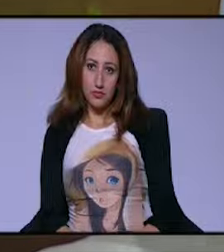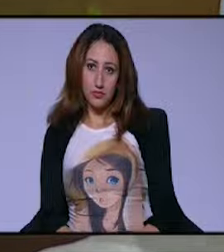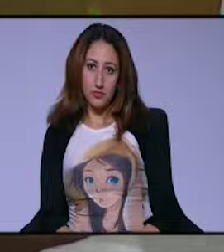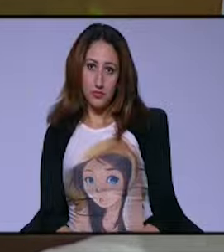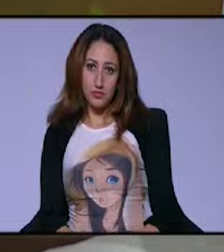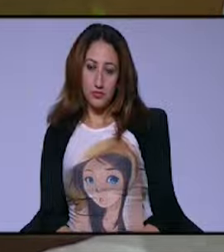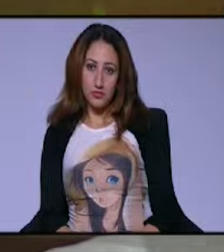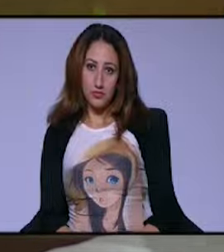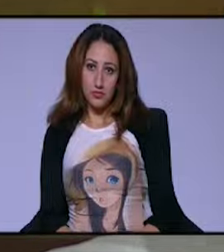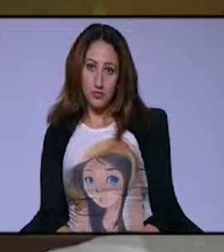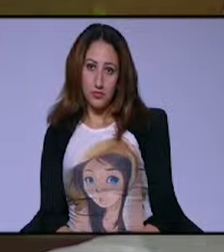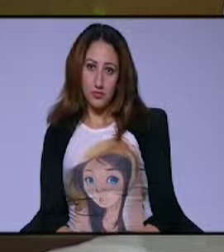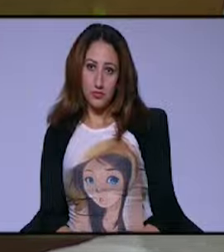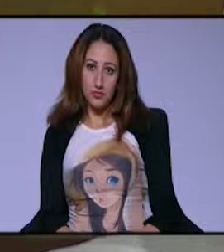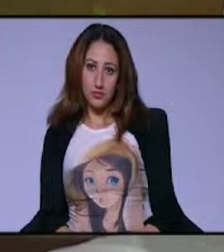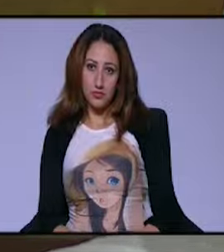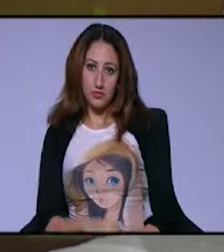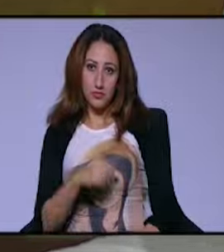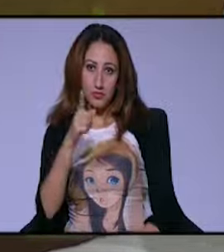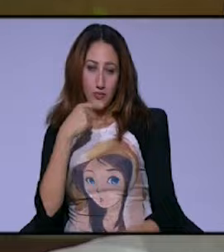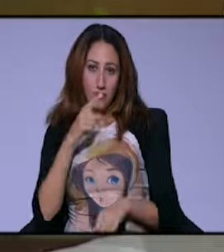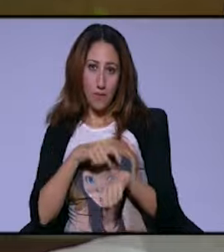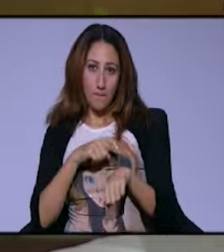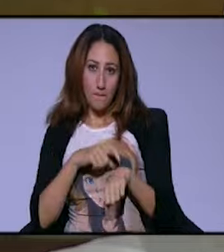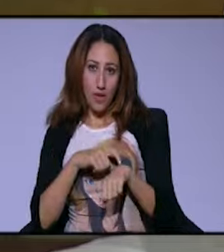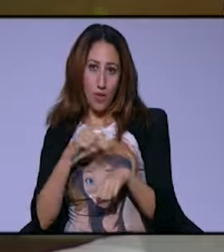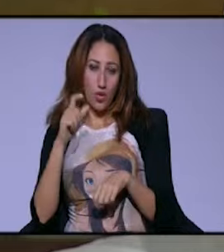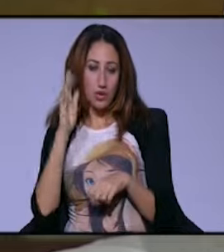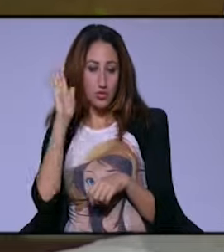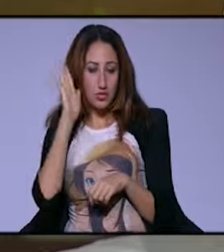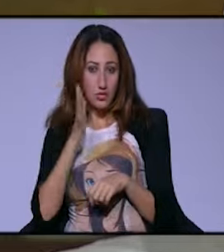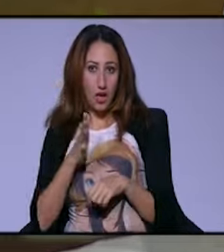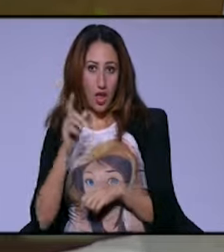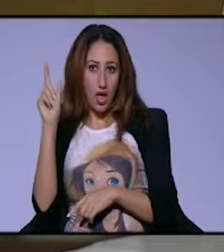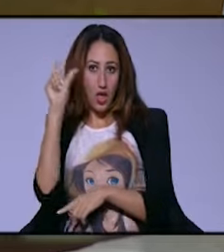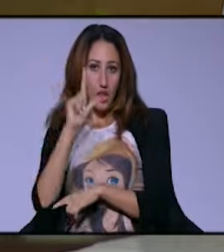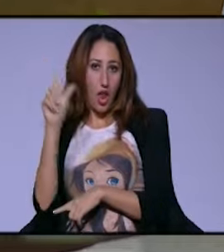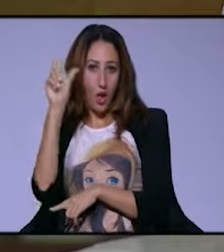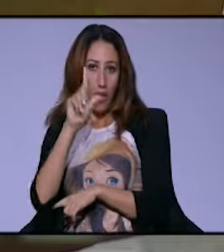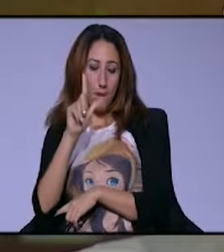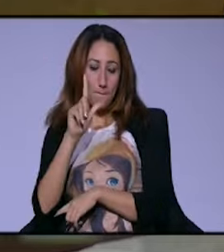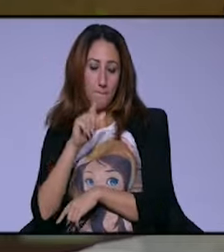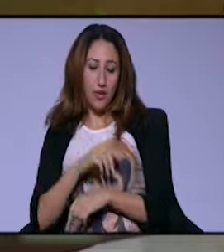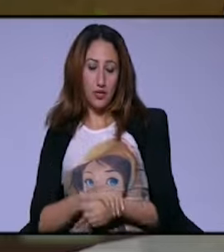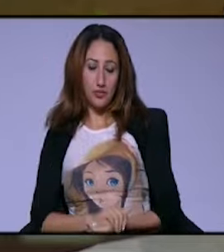نحين الآن موعد صلاة العشاء من المسجد الحرام. الله